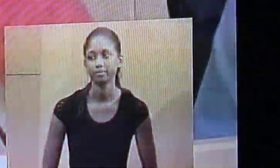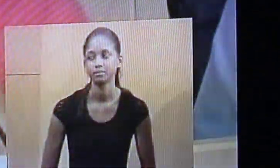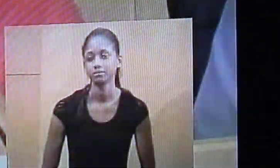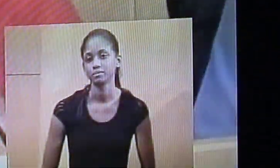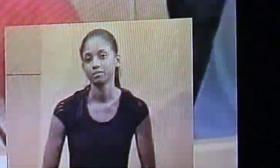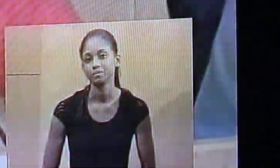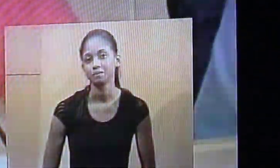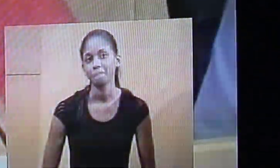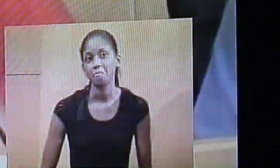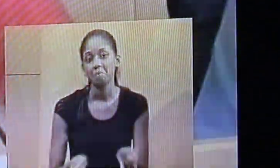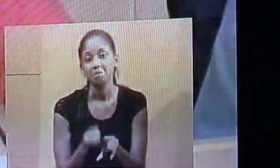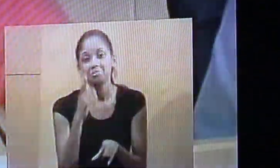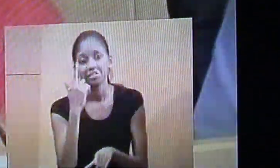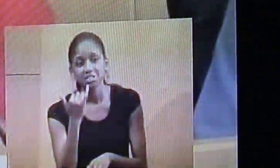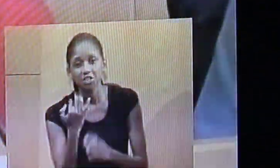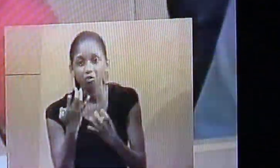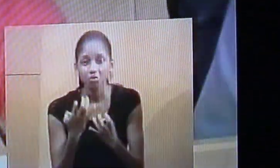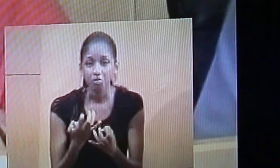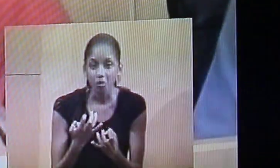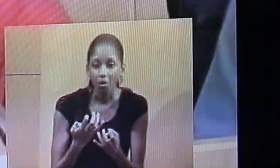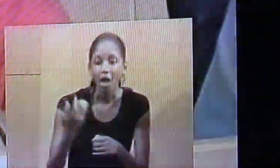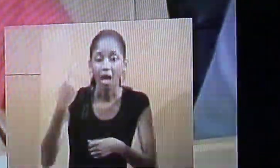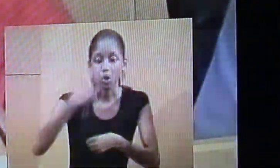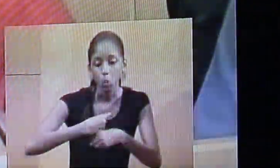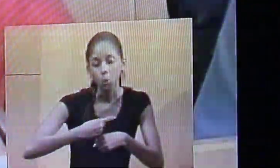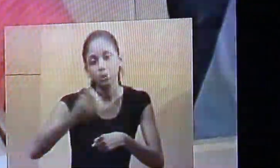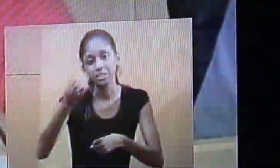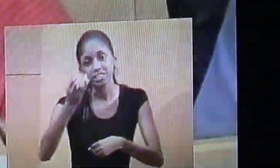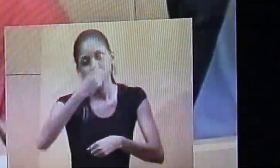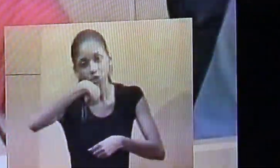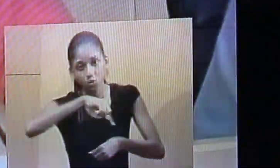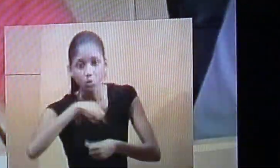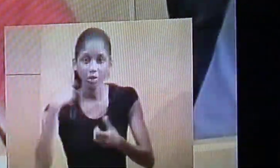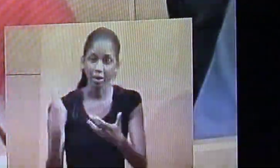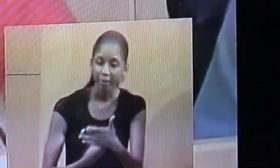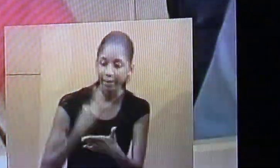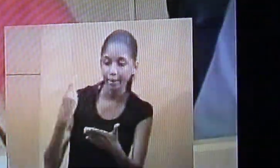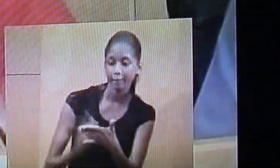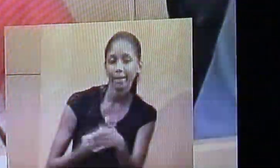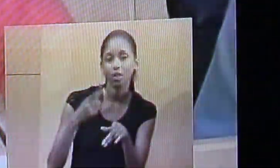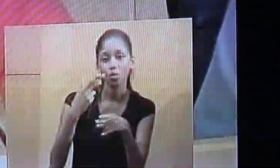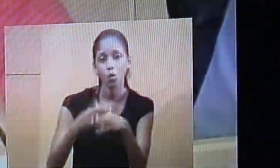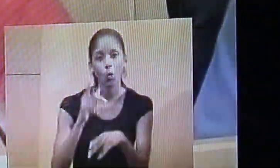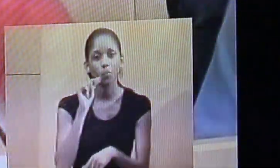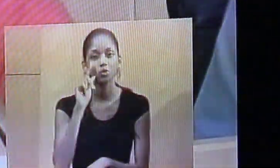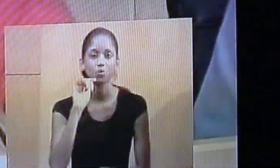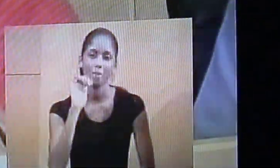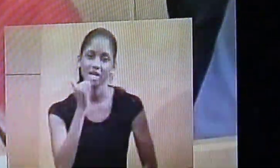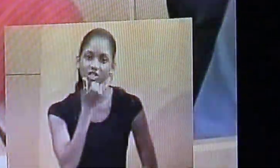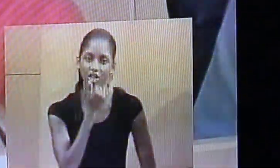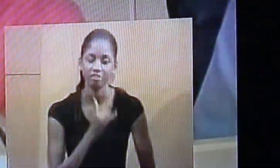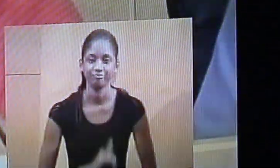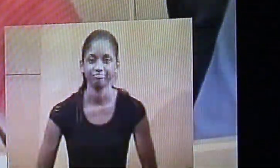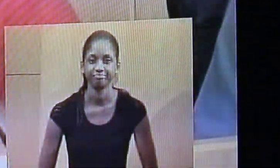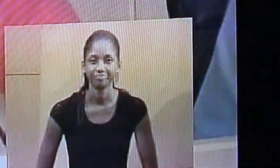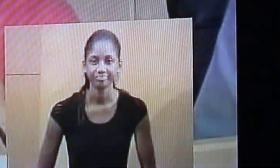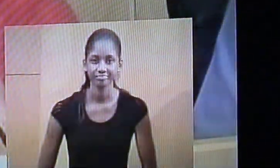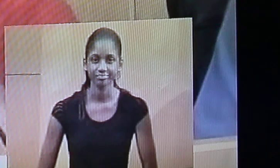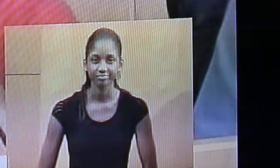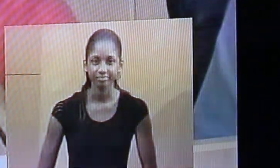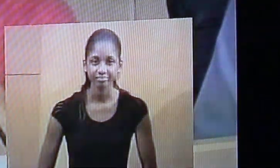si on veut nous faire le procès de répéter le nom d'Alfred Marie-Jeanne. Il